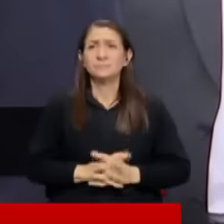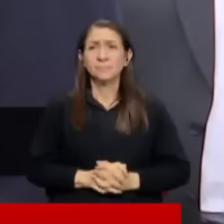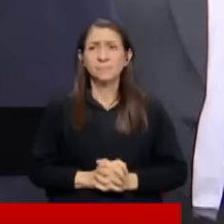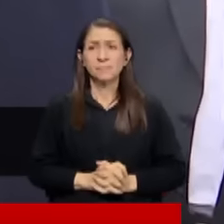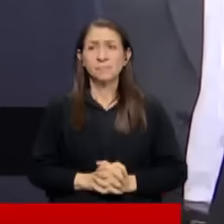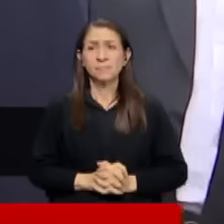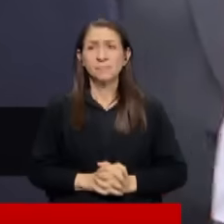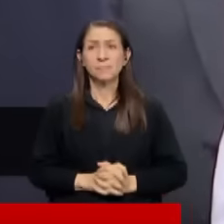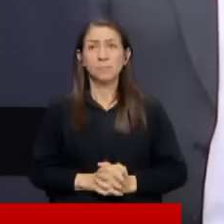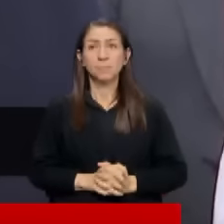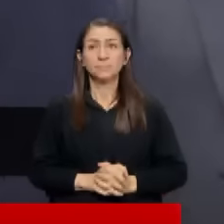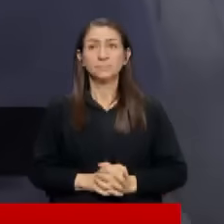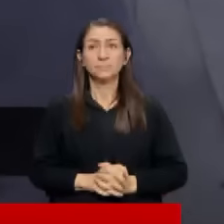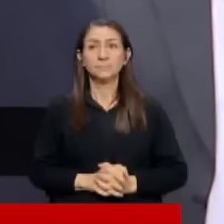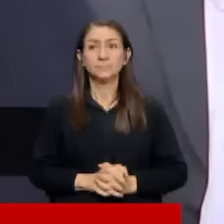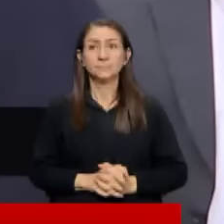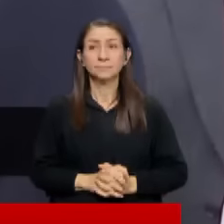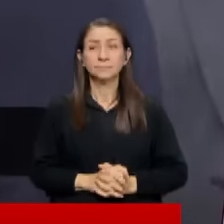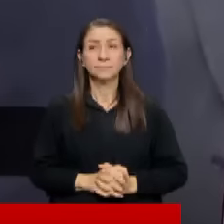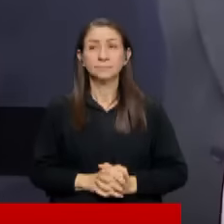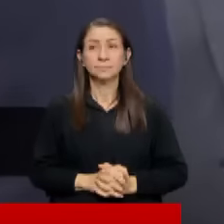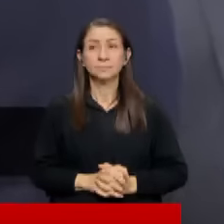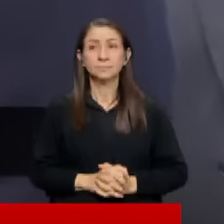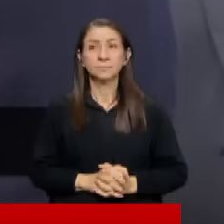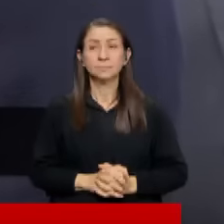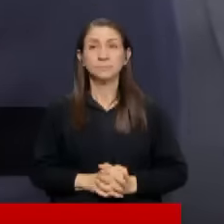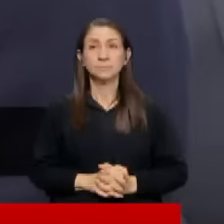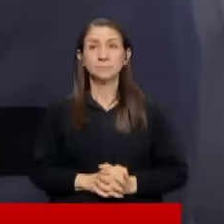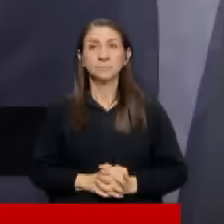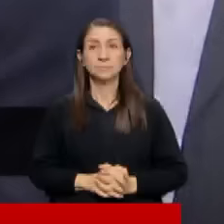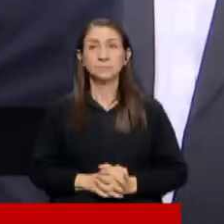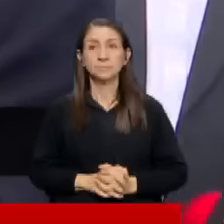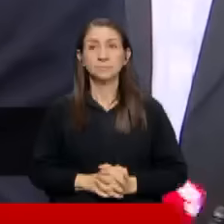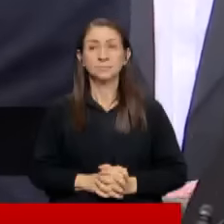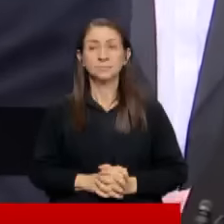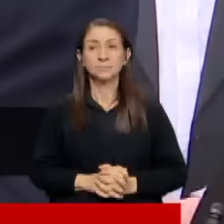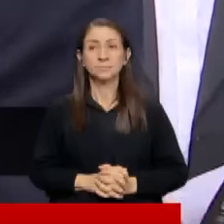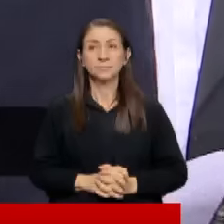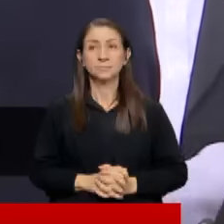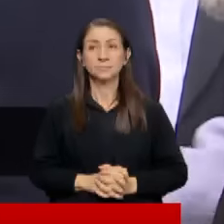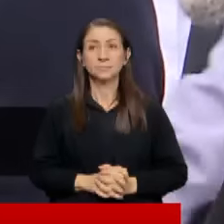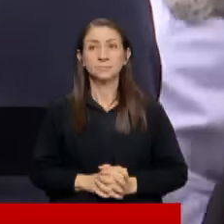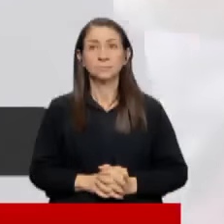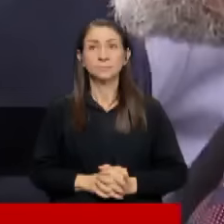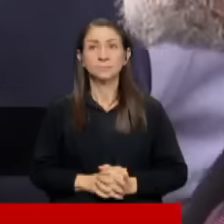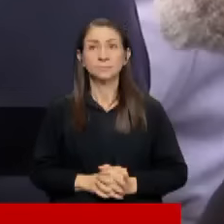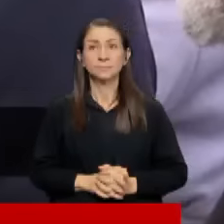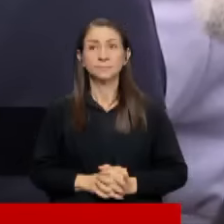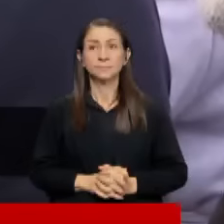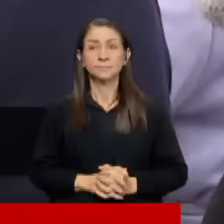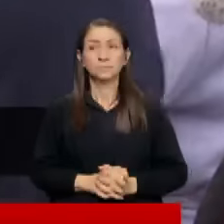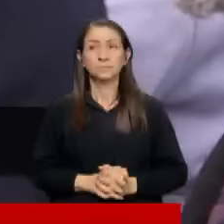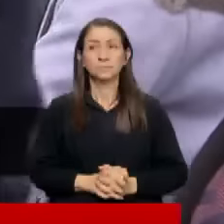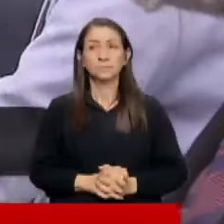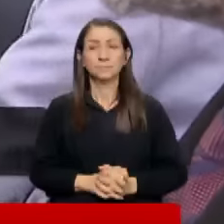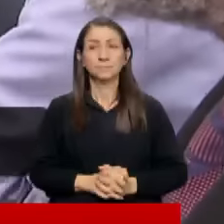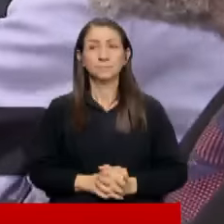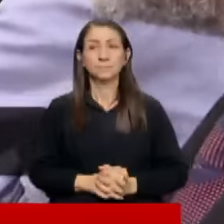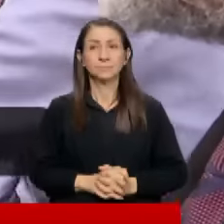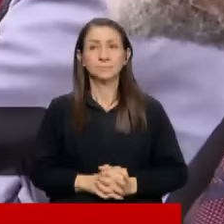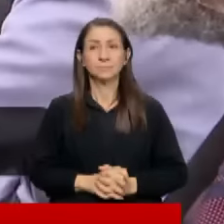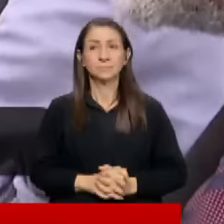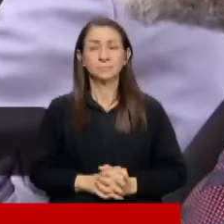adamım. Ama açıkça söyleyebilirim. Her şeyiyle oyum sizden yani. Adaletinize ve dürüst olduğunuza güvenim. Çok mutlu oldum. Sorumluluğumu